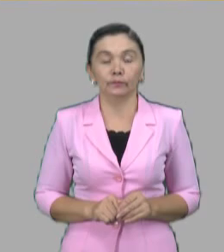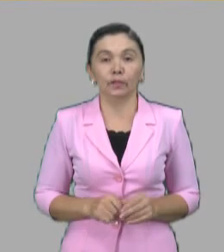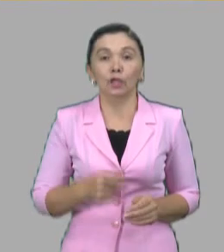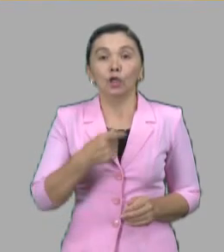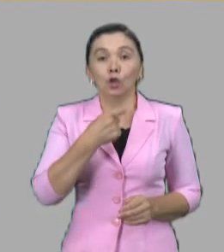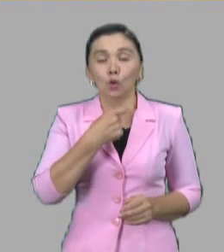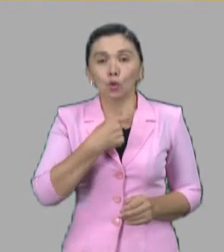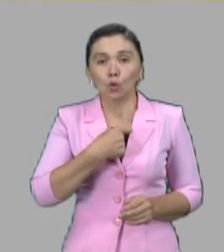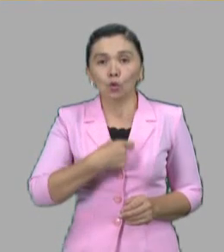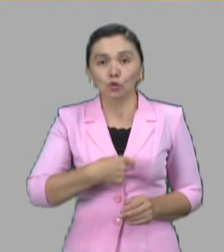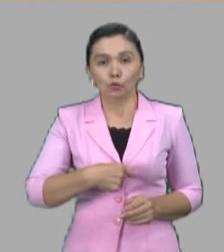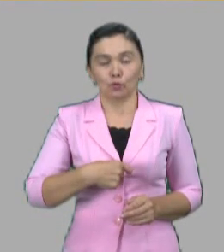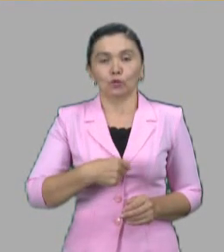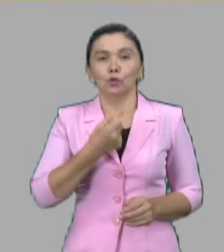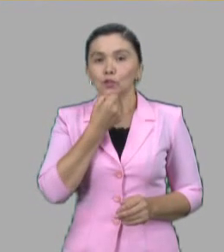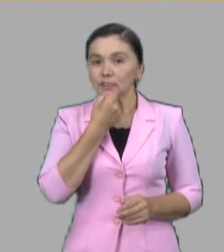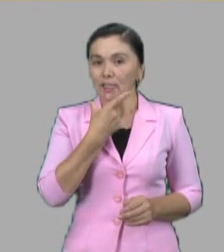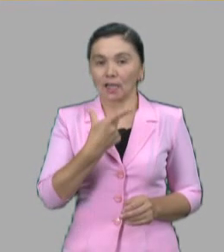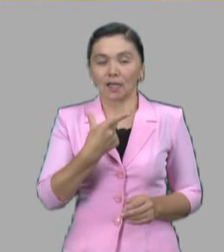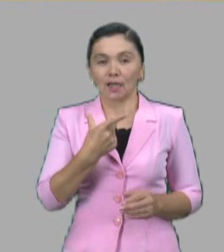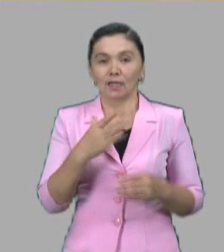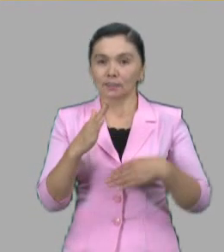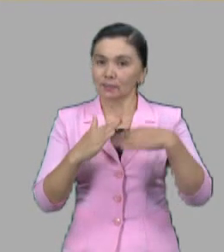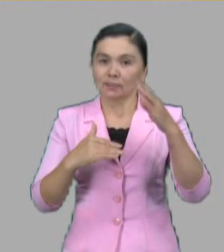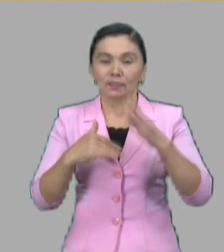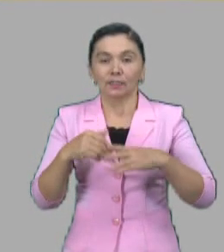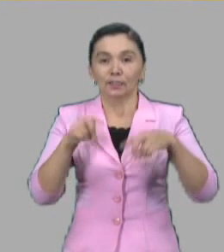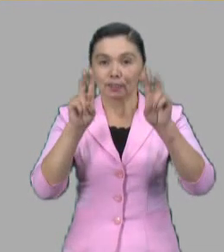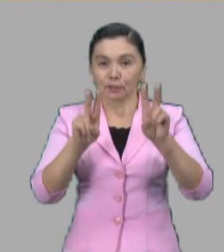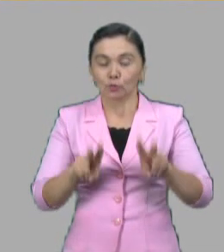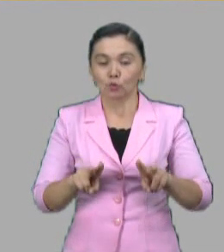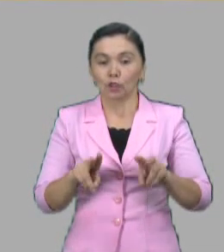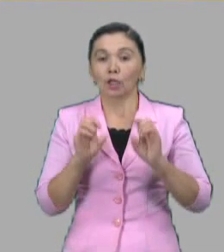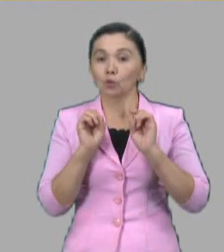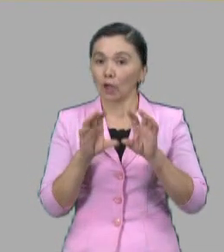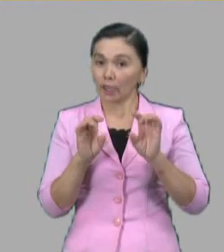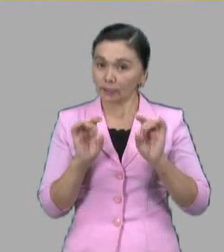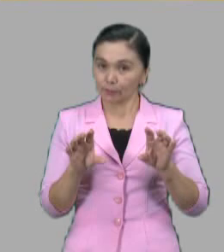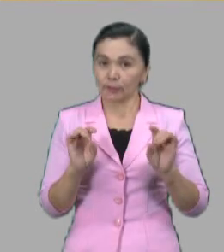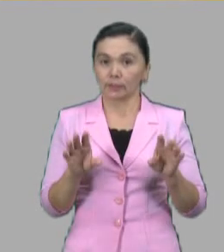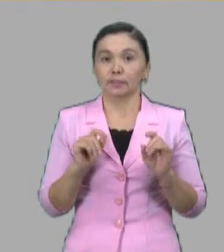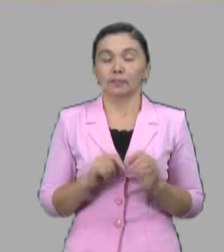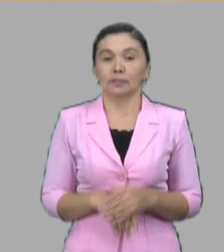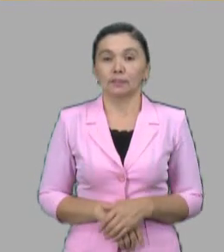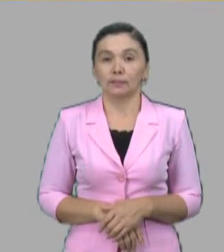Өзүбүзгө жаккан кесип тууралуу айтып бердик.